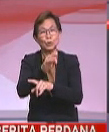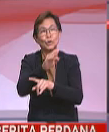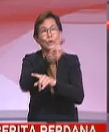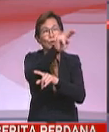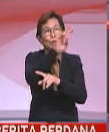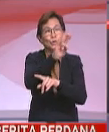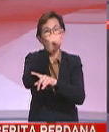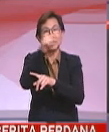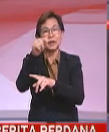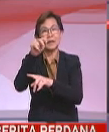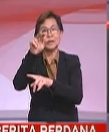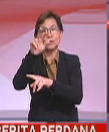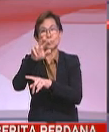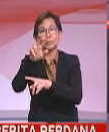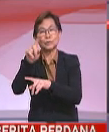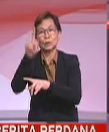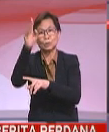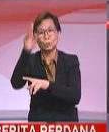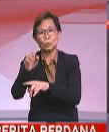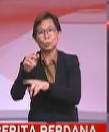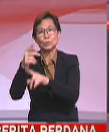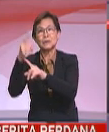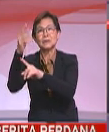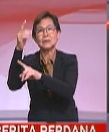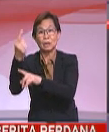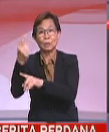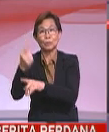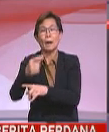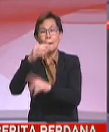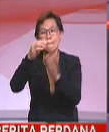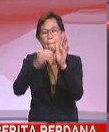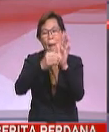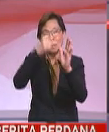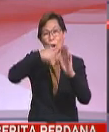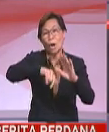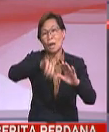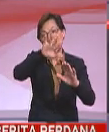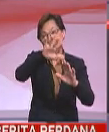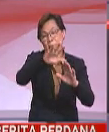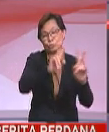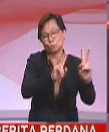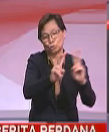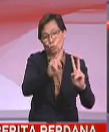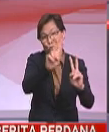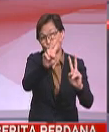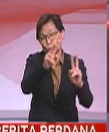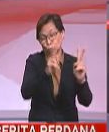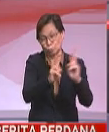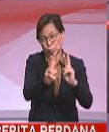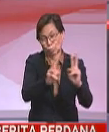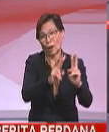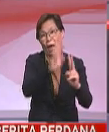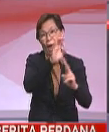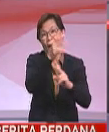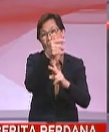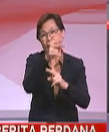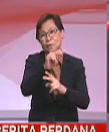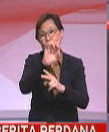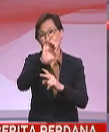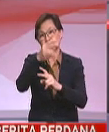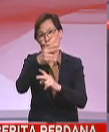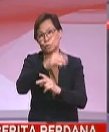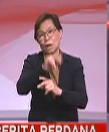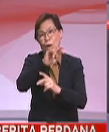31 Januari dibengkokkan ln5 berguling dari itu adalah H2 bergolak Ir cowok ying dan